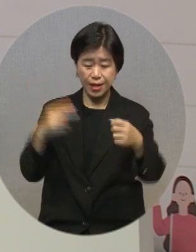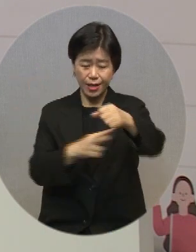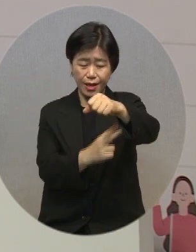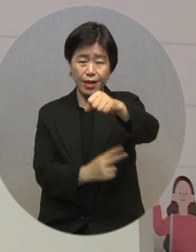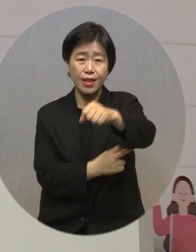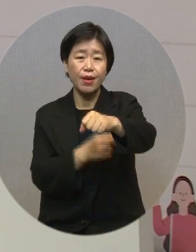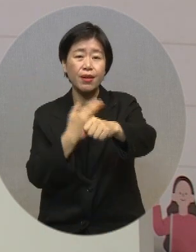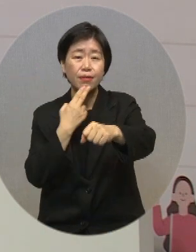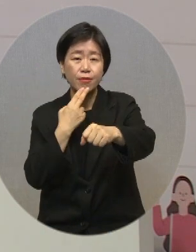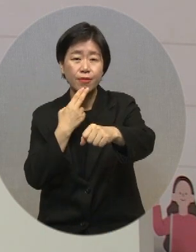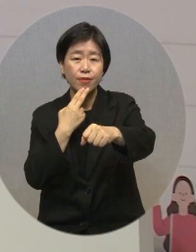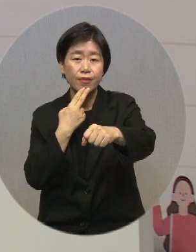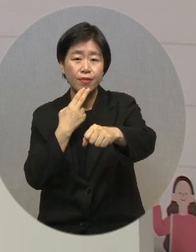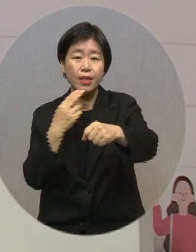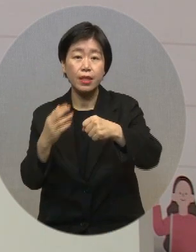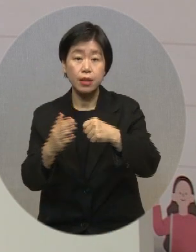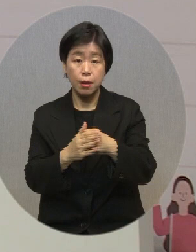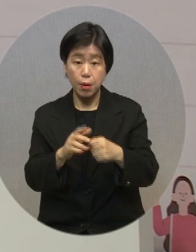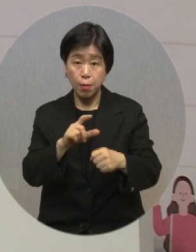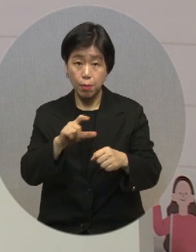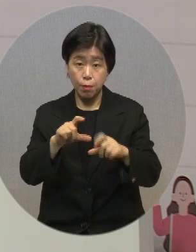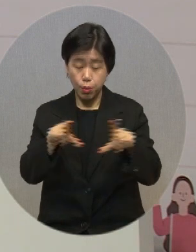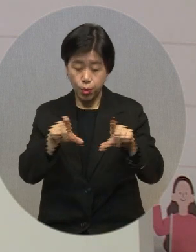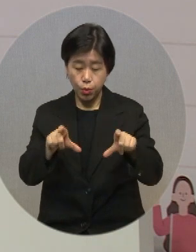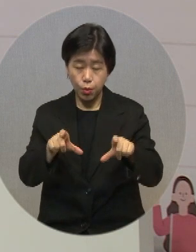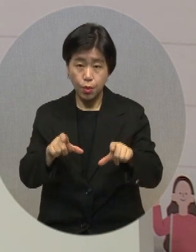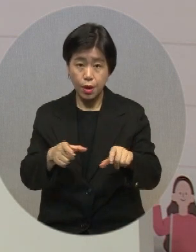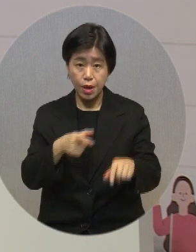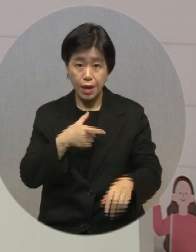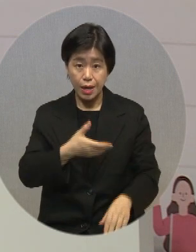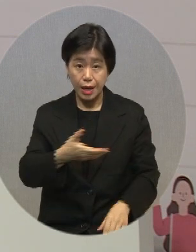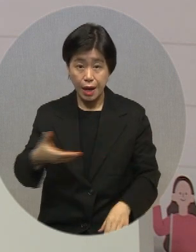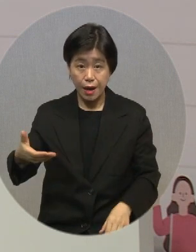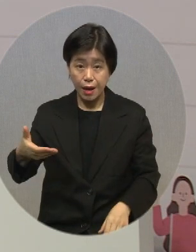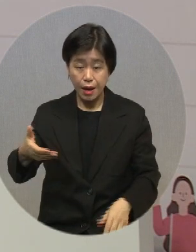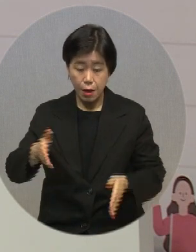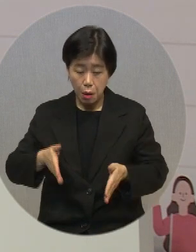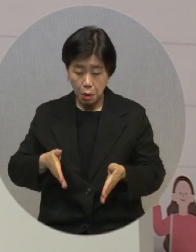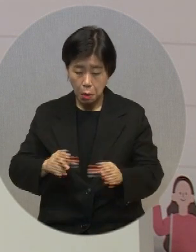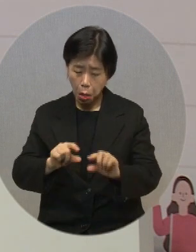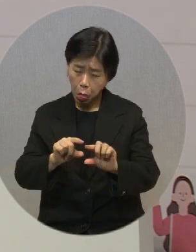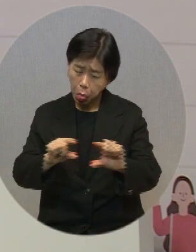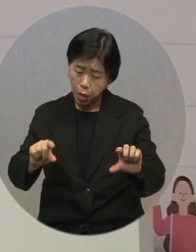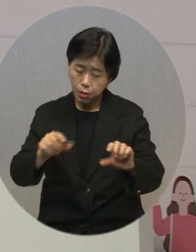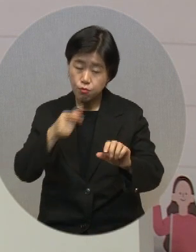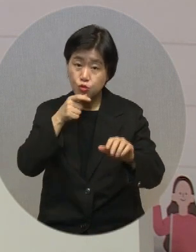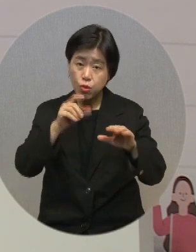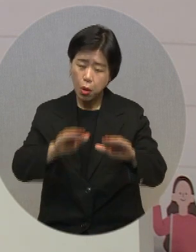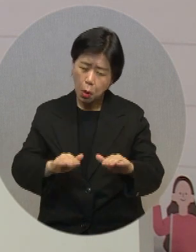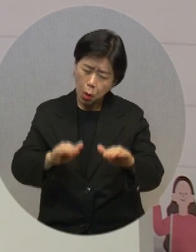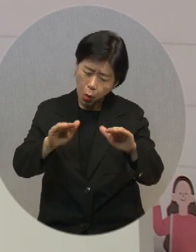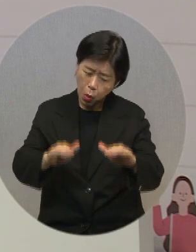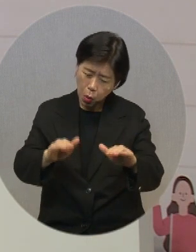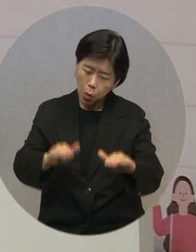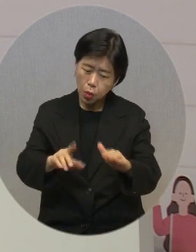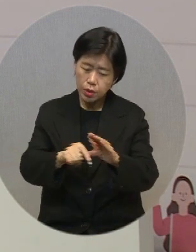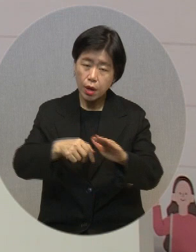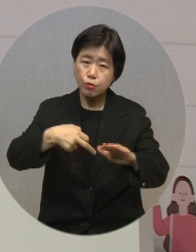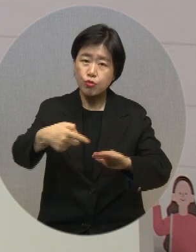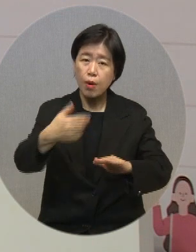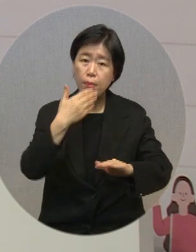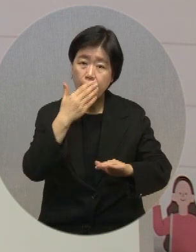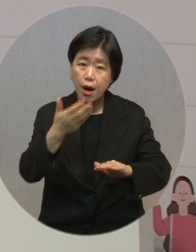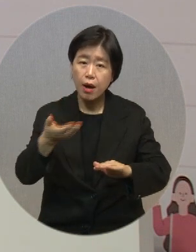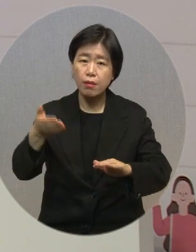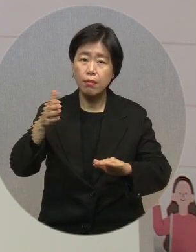네, 네. 이 일반 강은 좀 얕은 데는 뭐 헤엄쳐서도 건너고. 네. 근데 여기는 특별합니다. 이렇게 가다가 절벽이